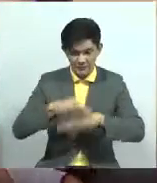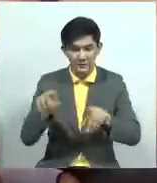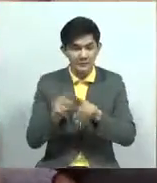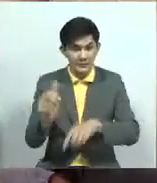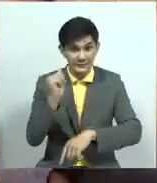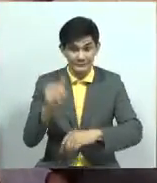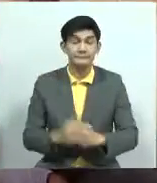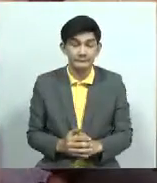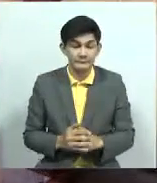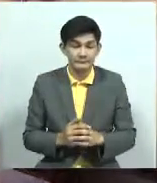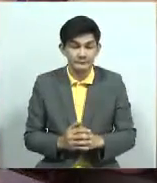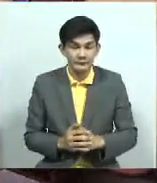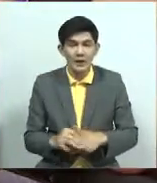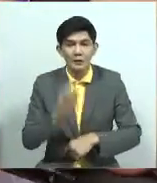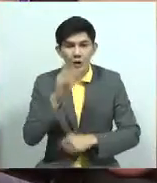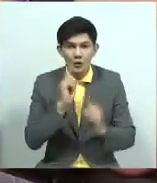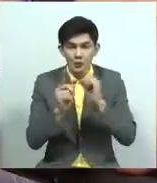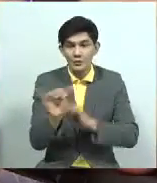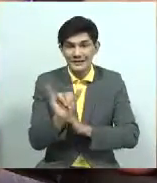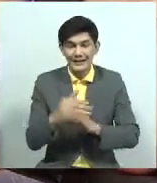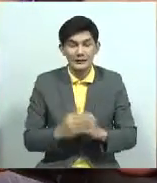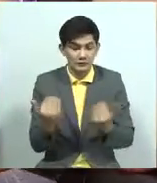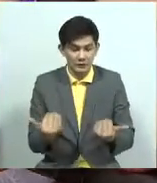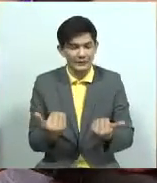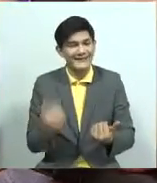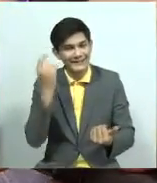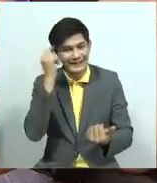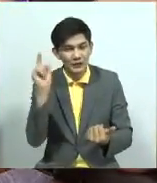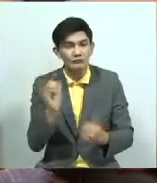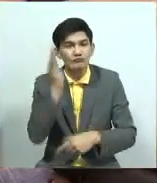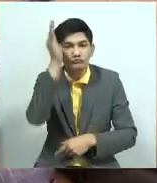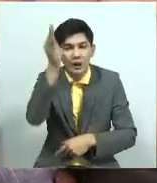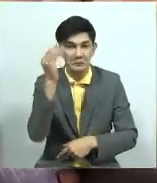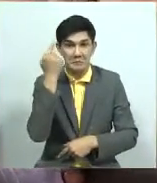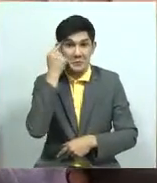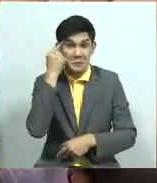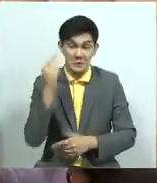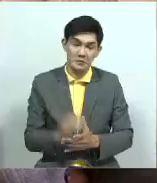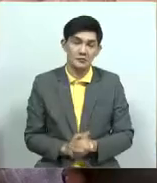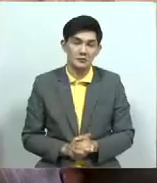แหน่งอีกครั้งโดยบอกนะครับว่ายังไม่ได้พูดคุยกันและเรื่องดังกล่าวเนี่ยเป็นเรื่องของอนาคตครับ